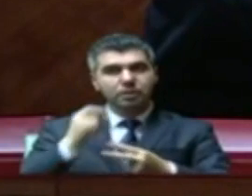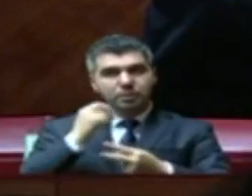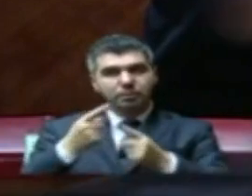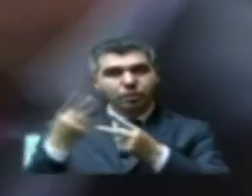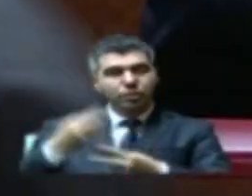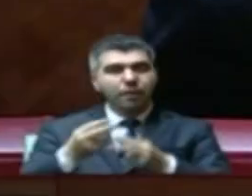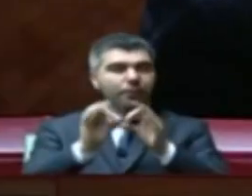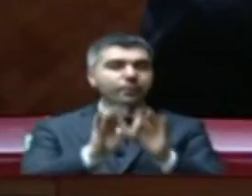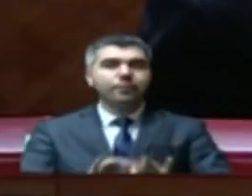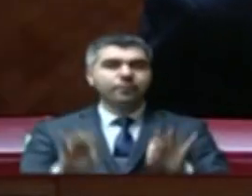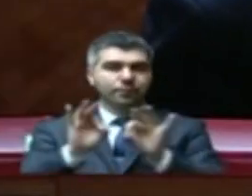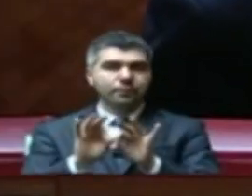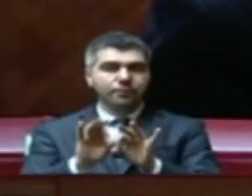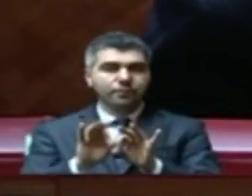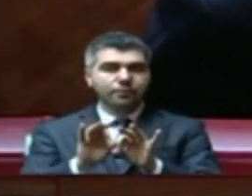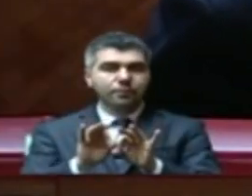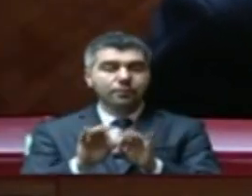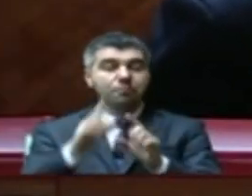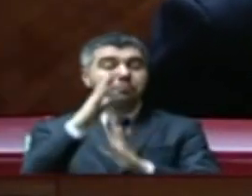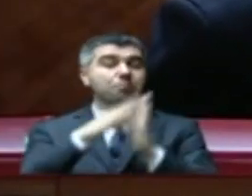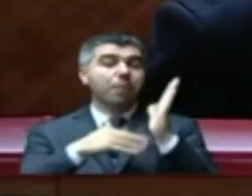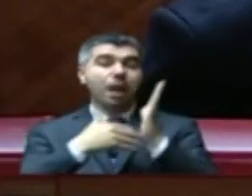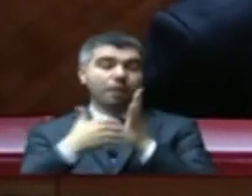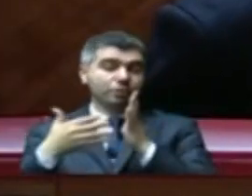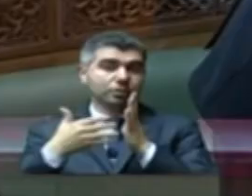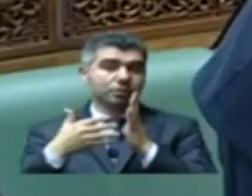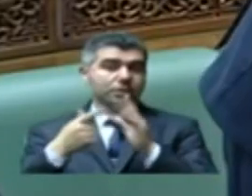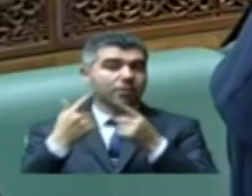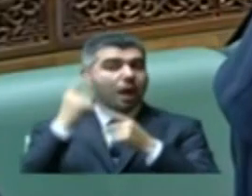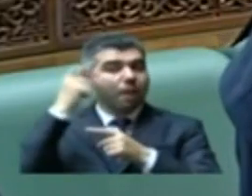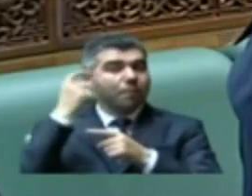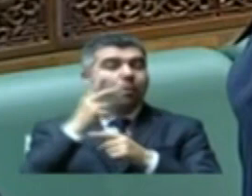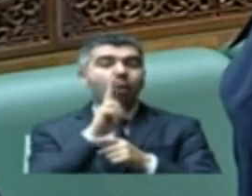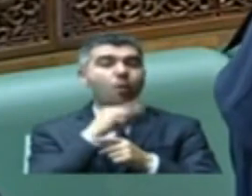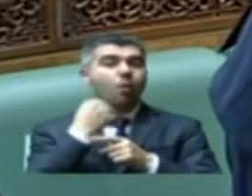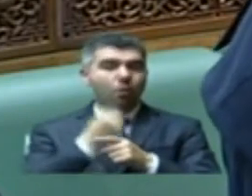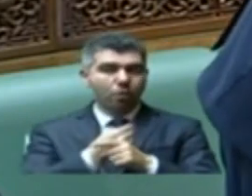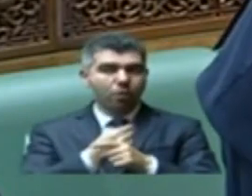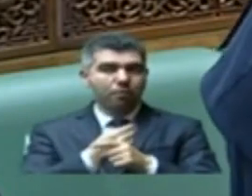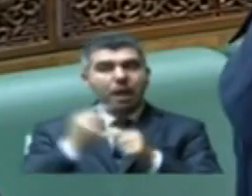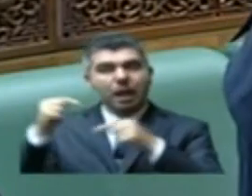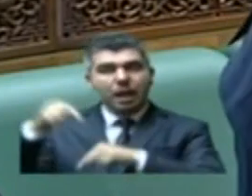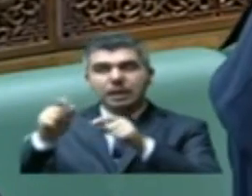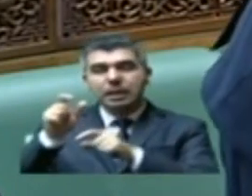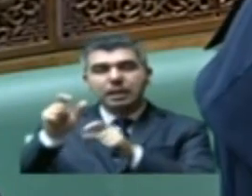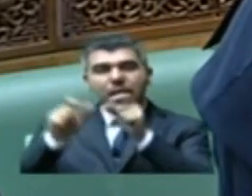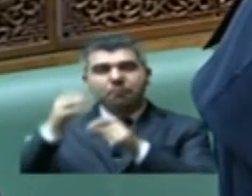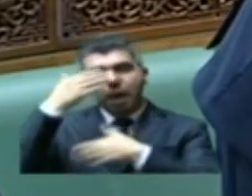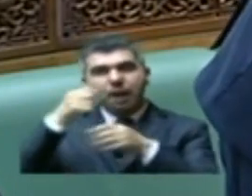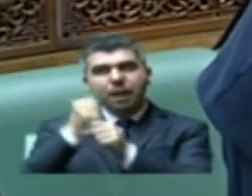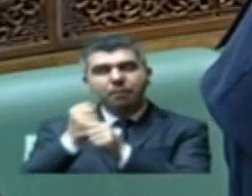توضع شي اليه، لان عندهم هما العطف على المناطق منين مشاو، عندهم كيحسوا بالمشاكل اللي كاينه باغين